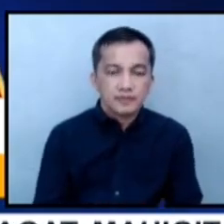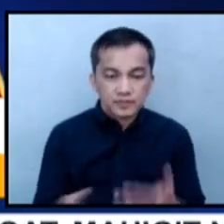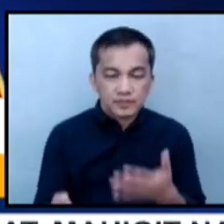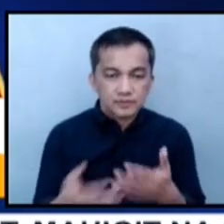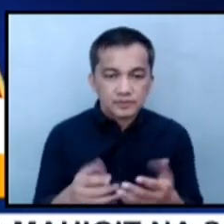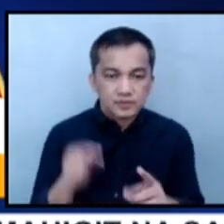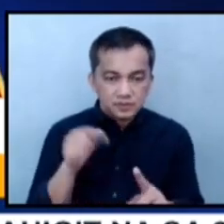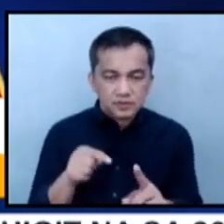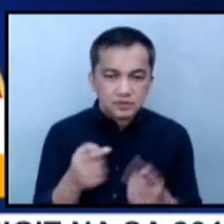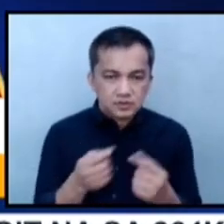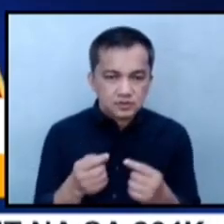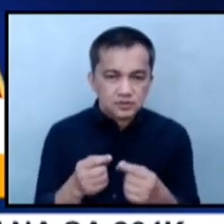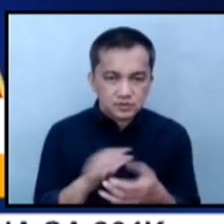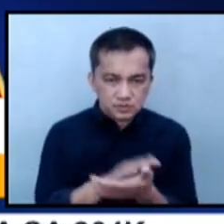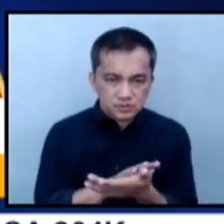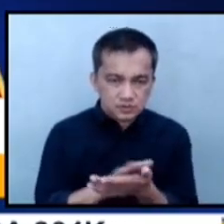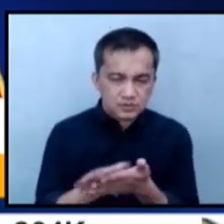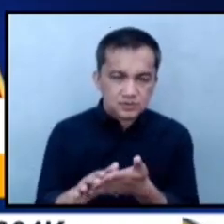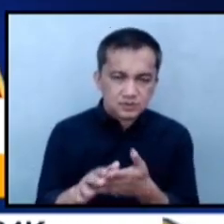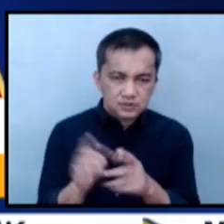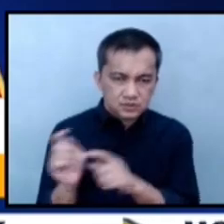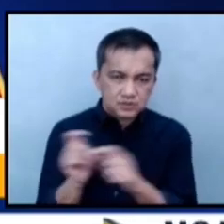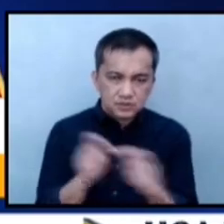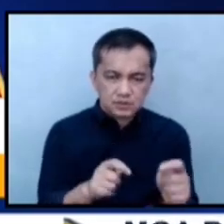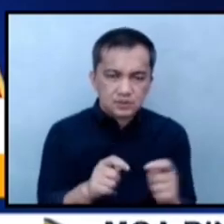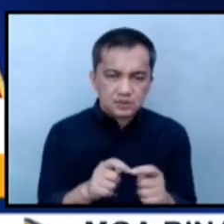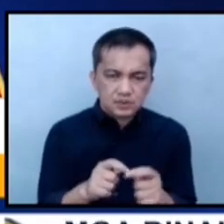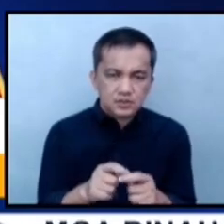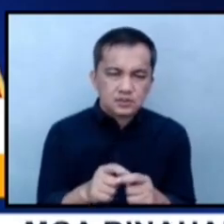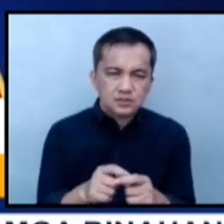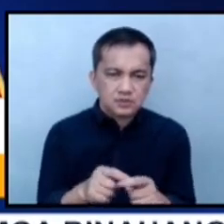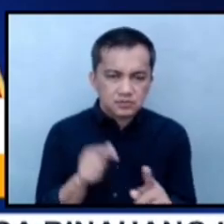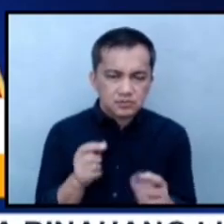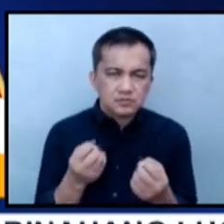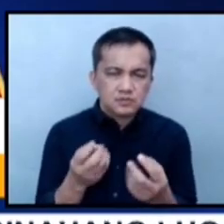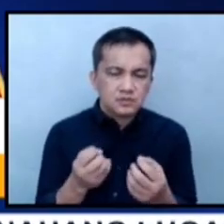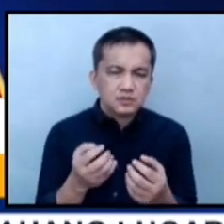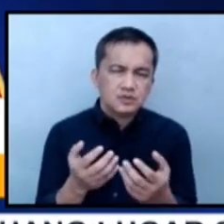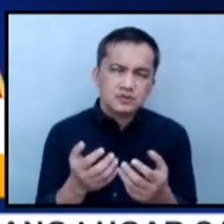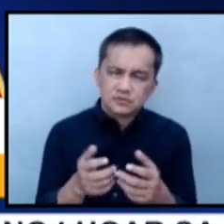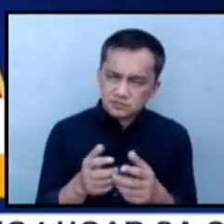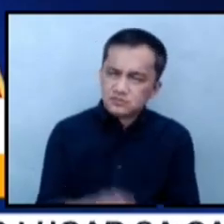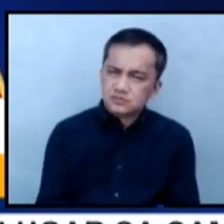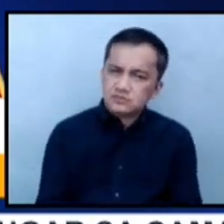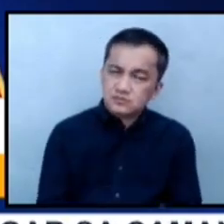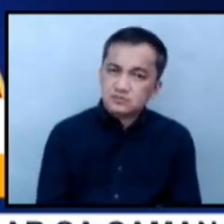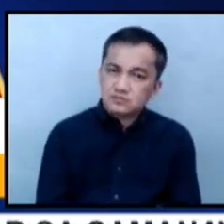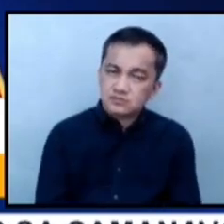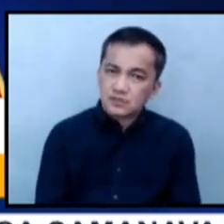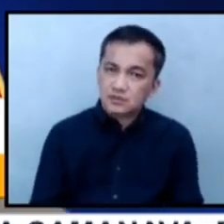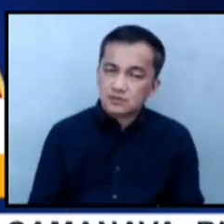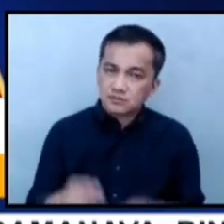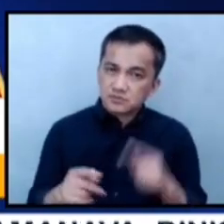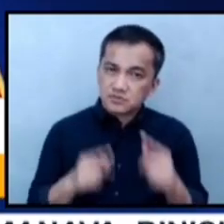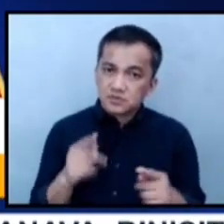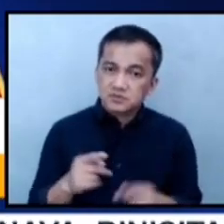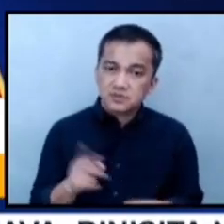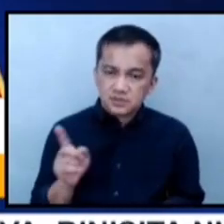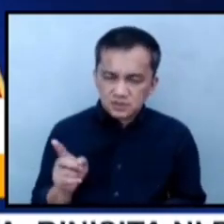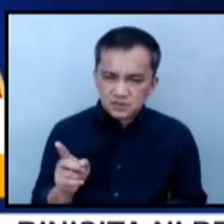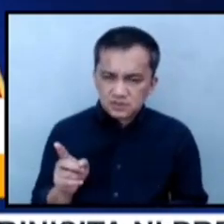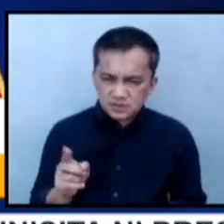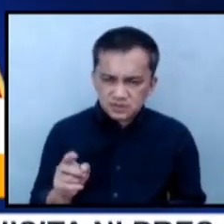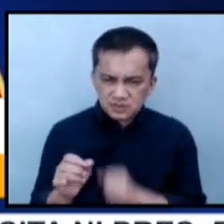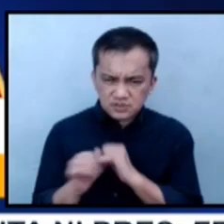Gawin nating maayos ang paglilipat at mukhang marami naman na ngayon ang mga ang mga tao na ang mga jepney